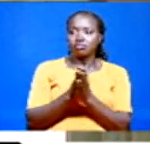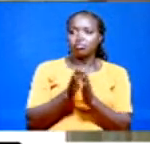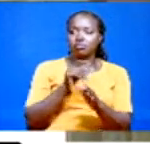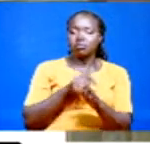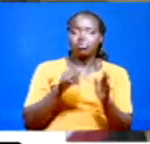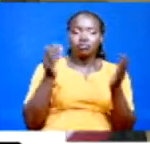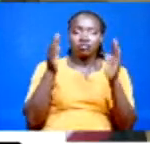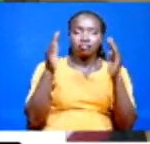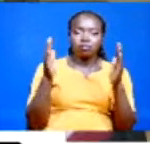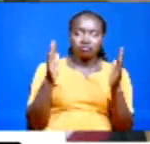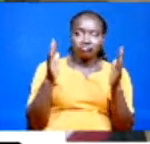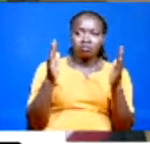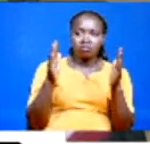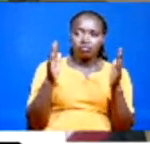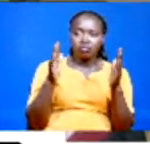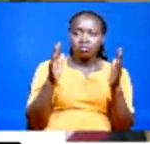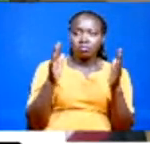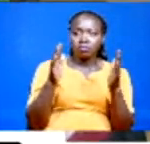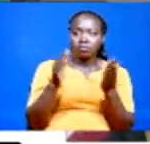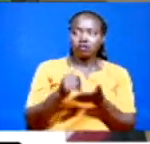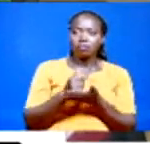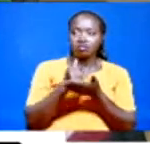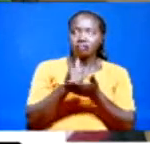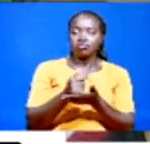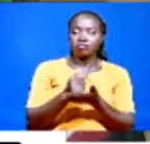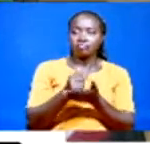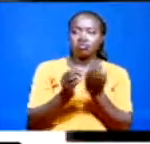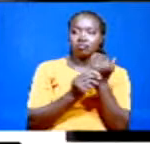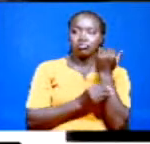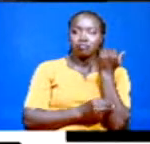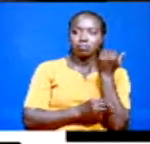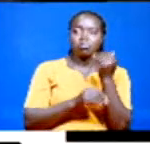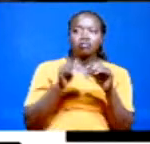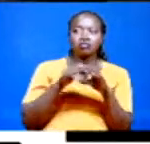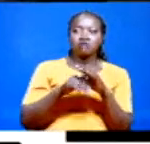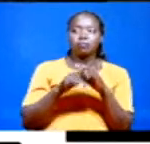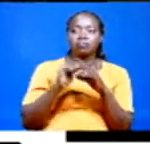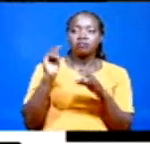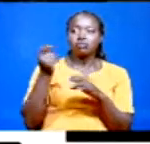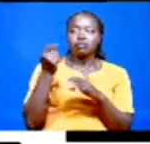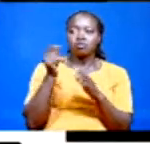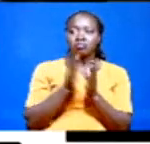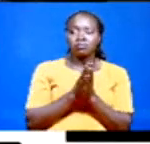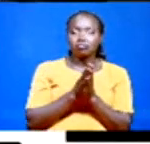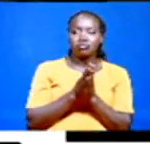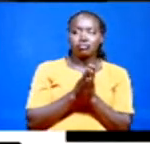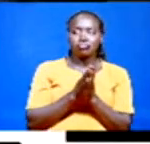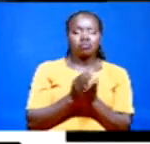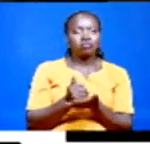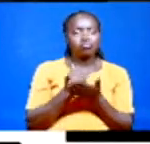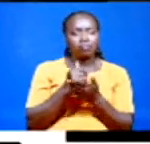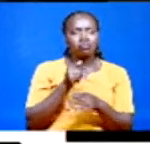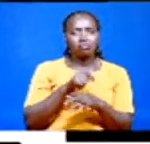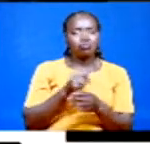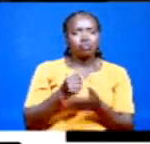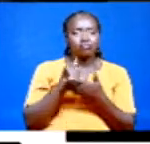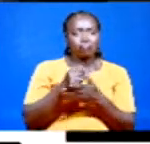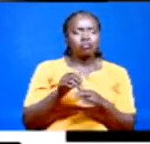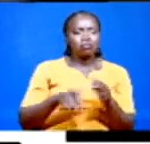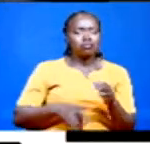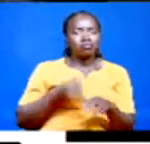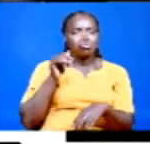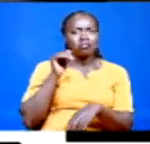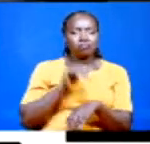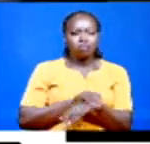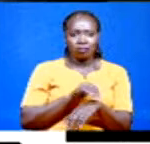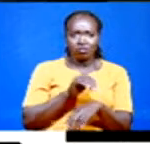Krismasi kutoa msaada kwa wasiojiweza nchini. It is therapeutic. Once you help, you feel good. So